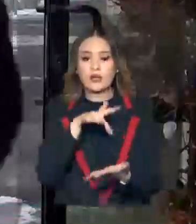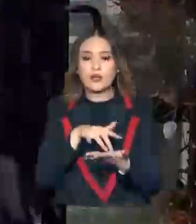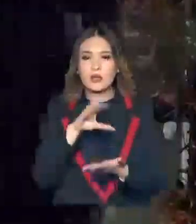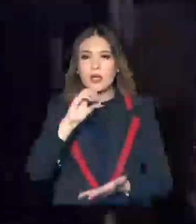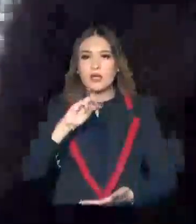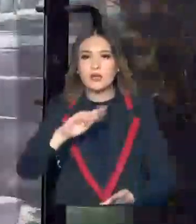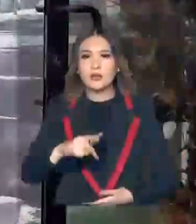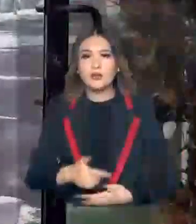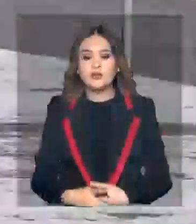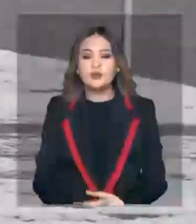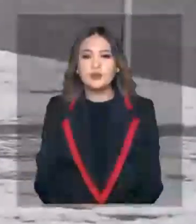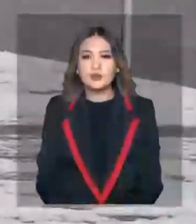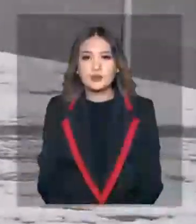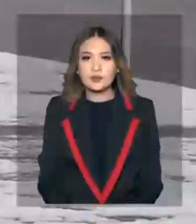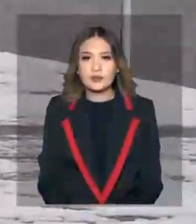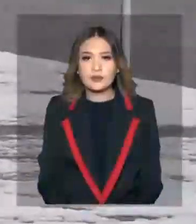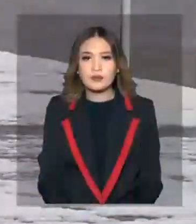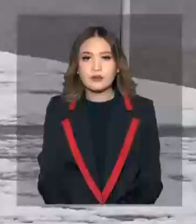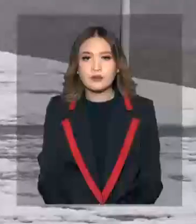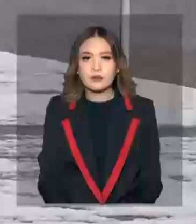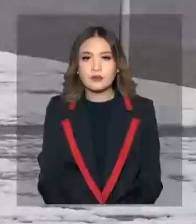сетей.